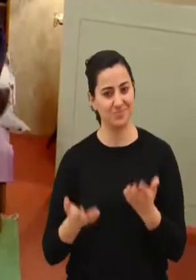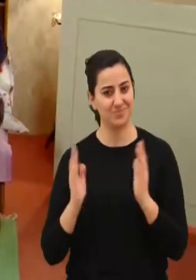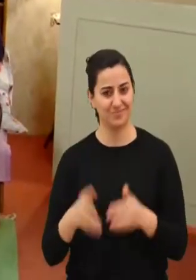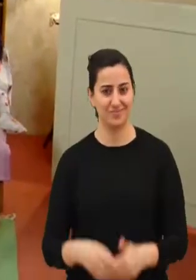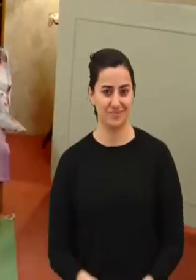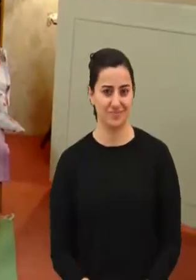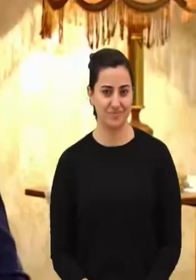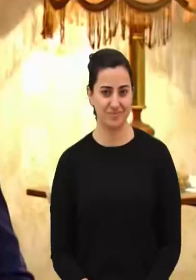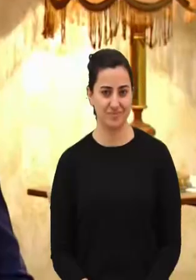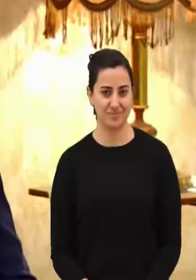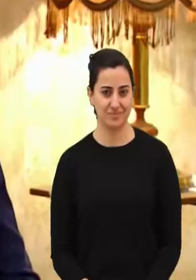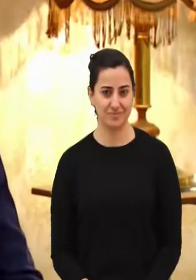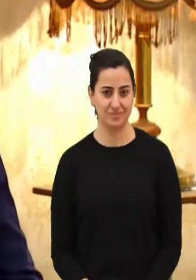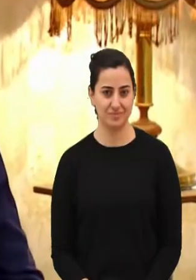be.